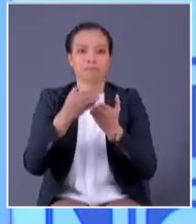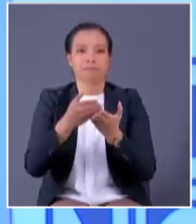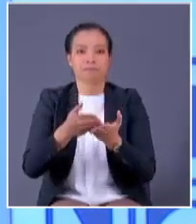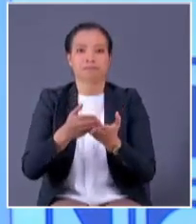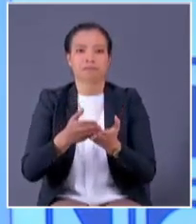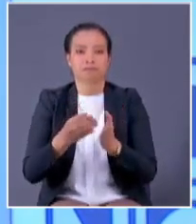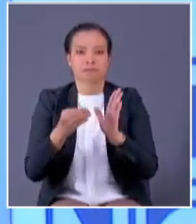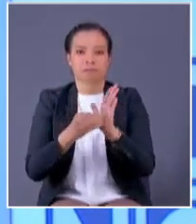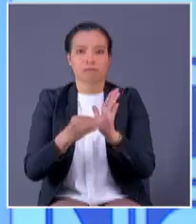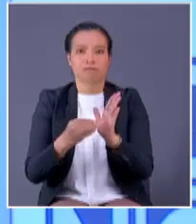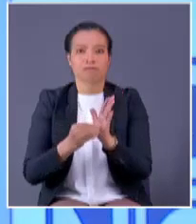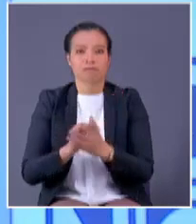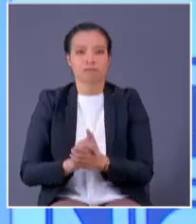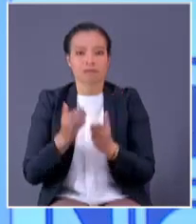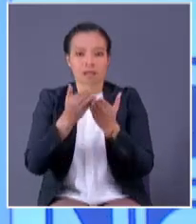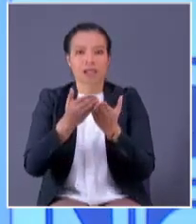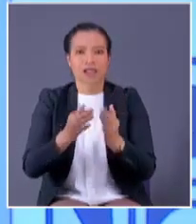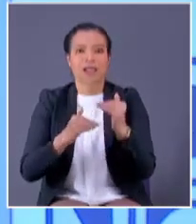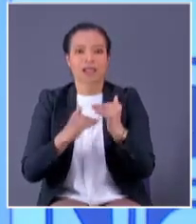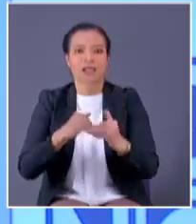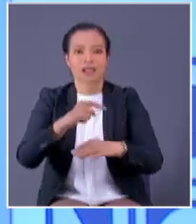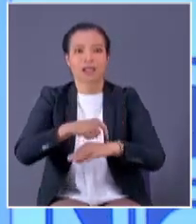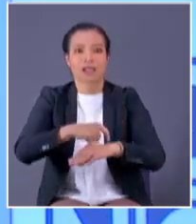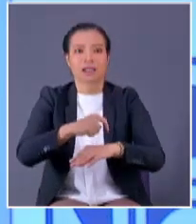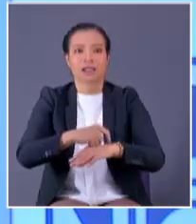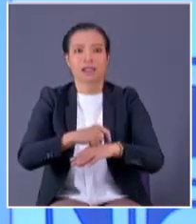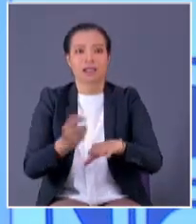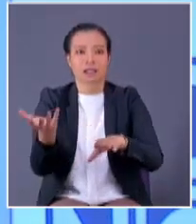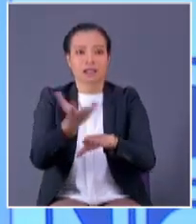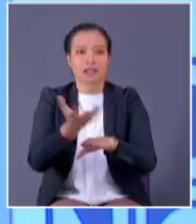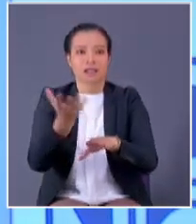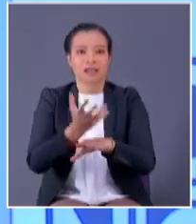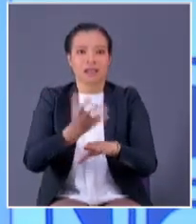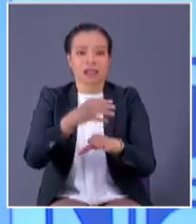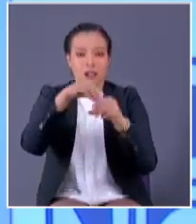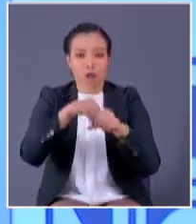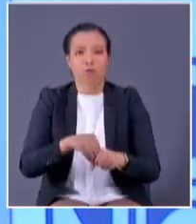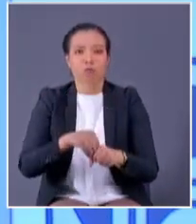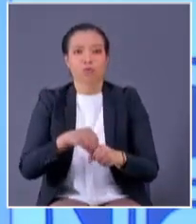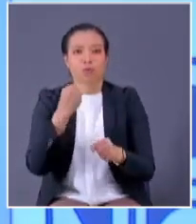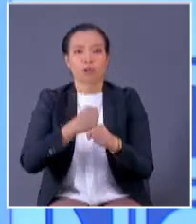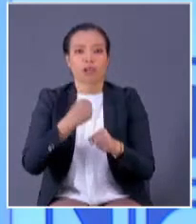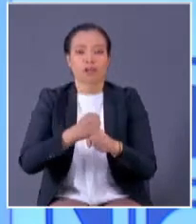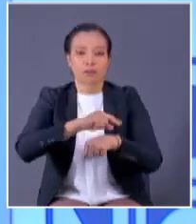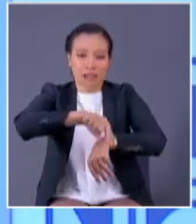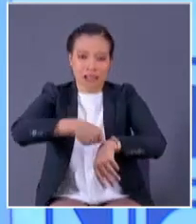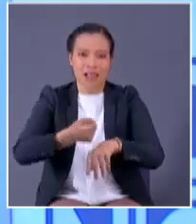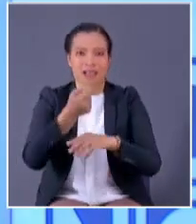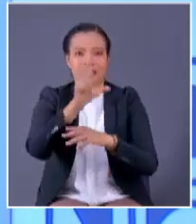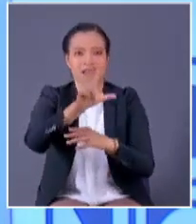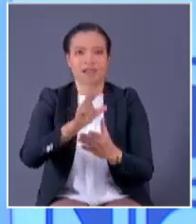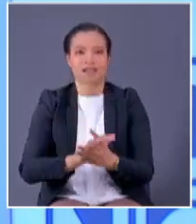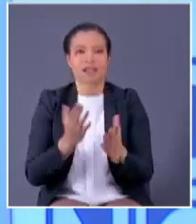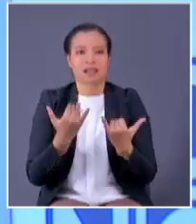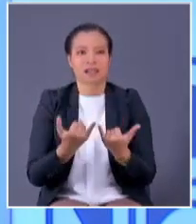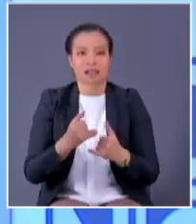ที่อยู่ใจกลางเมืองถ้ากำหนดวันเวลาอย่างนี้ตู้ที่ตกค้างอยู่ทุกวันนี้ที่ทำงาน13ชั่วโมงนะฮะที่ตกค้างกัน